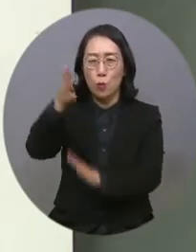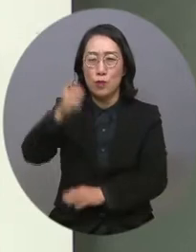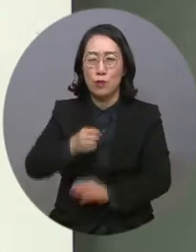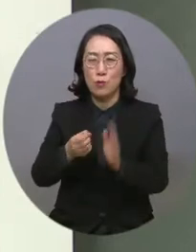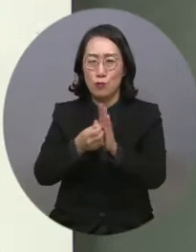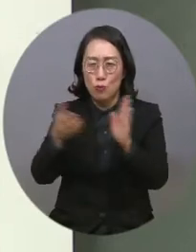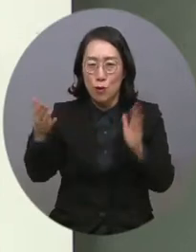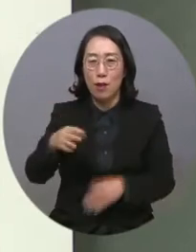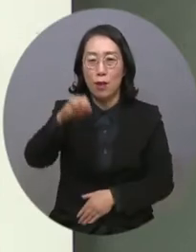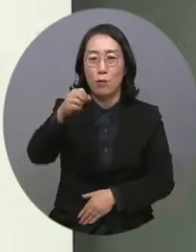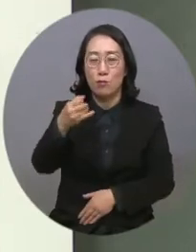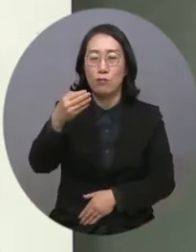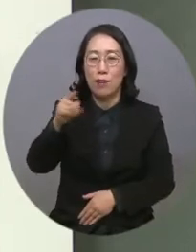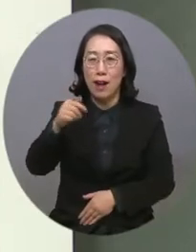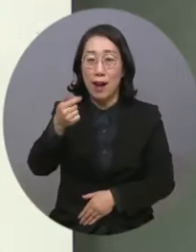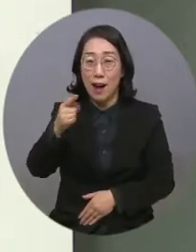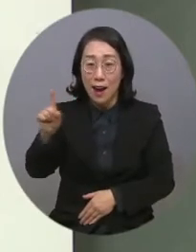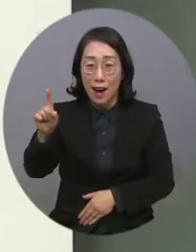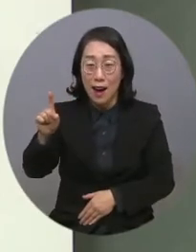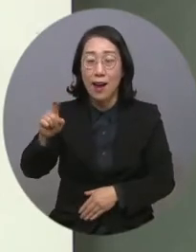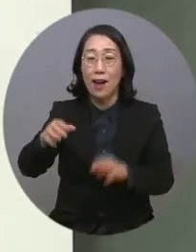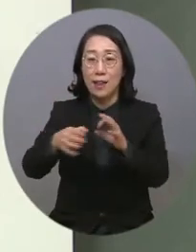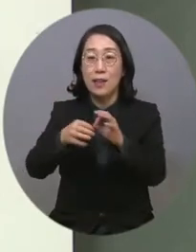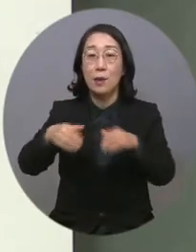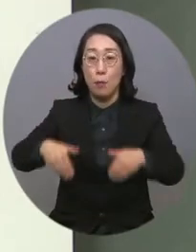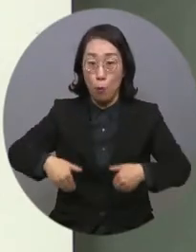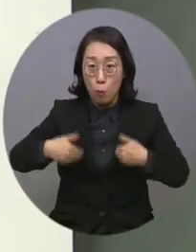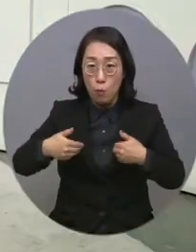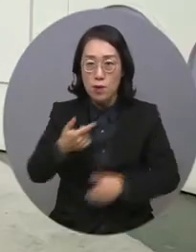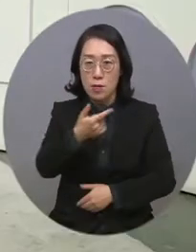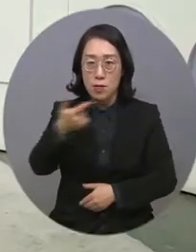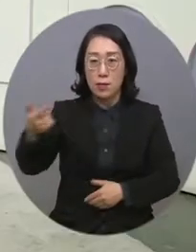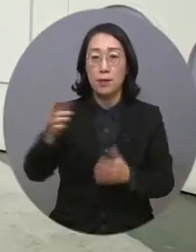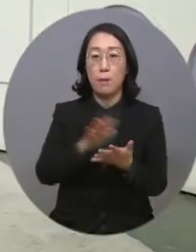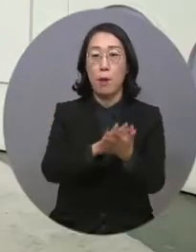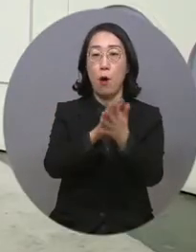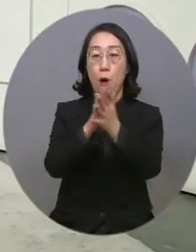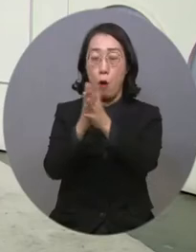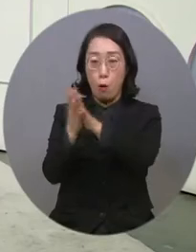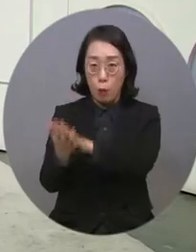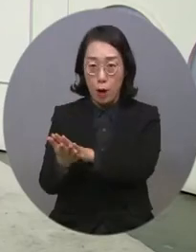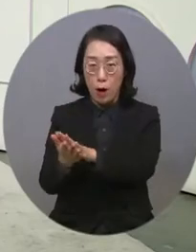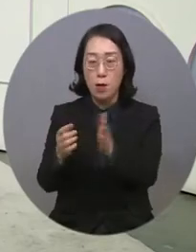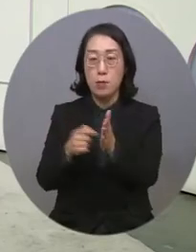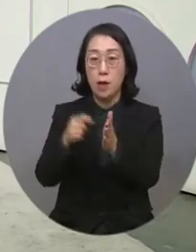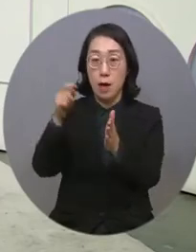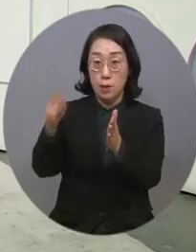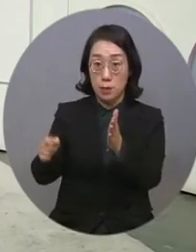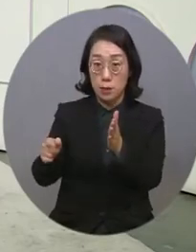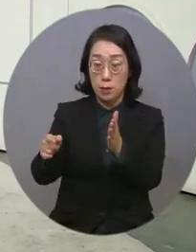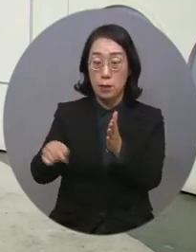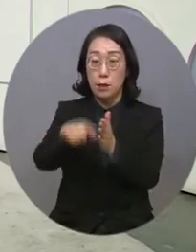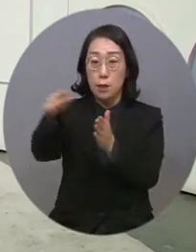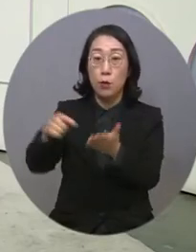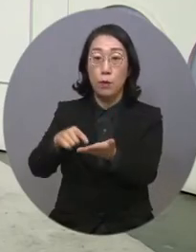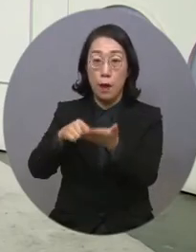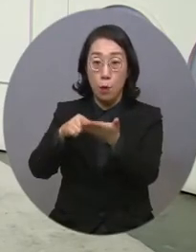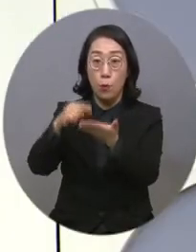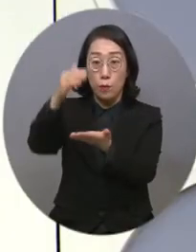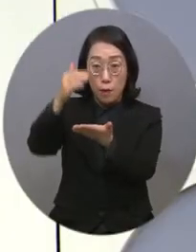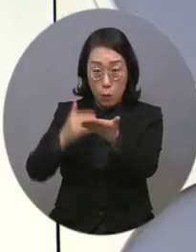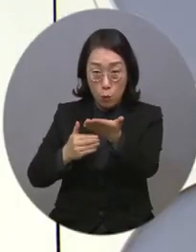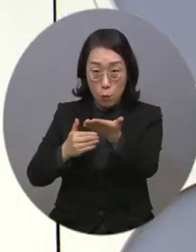봄. 이것은 바로 체코의 어떤 변화의 봄을 상징적으로 작품에서 소개한 그런